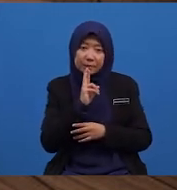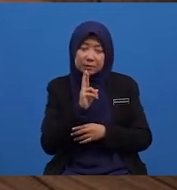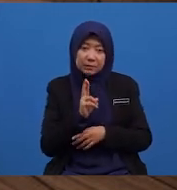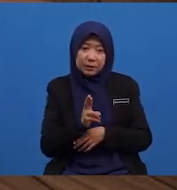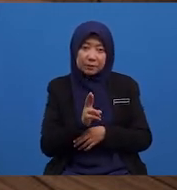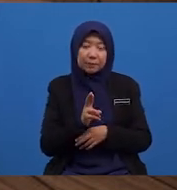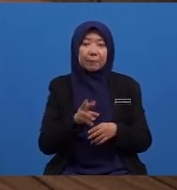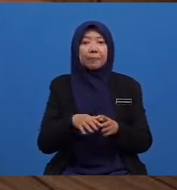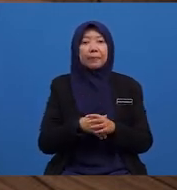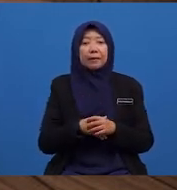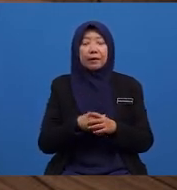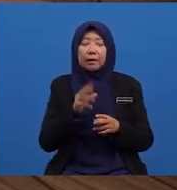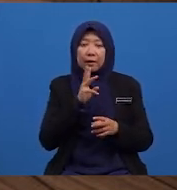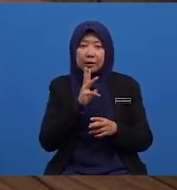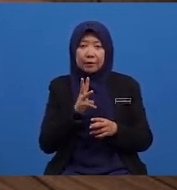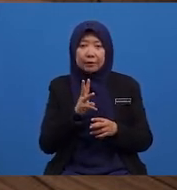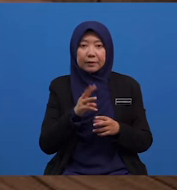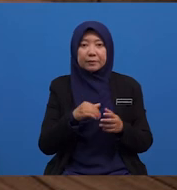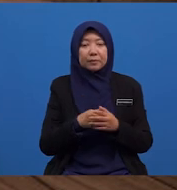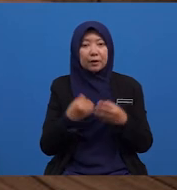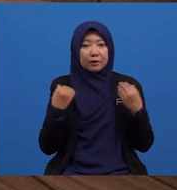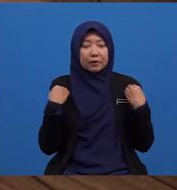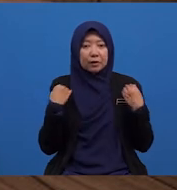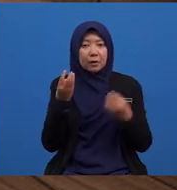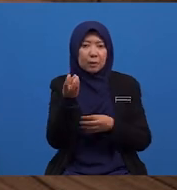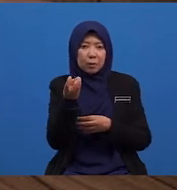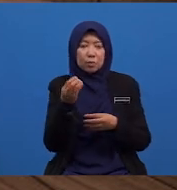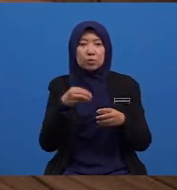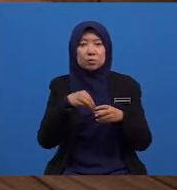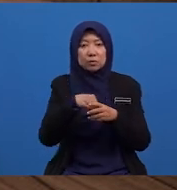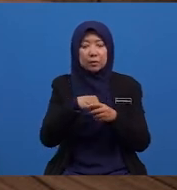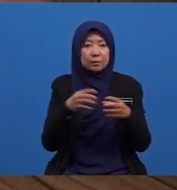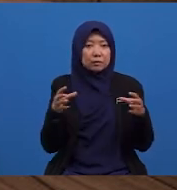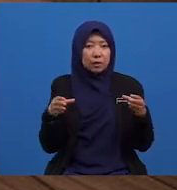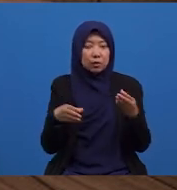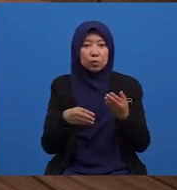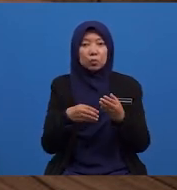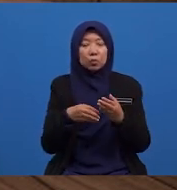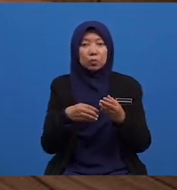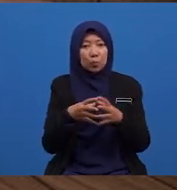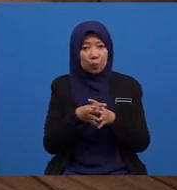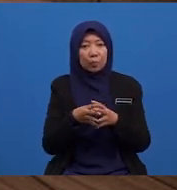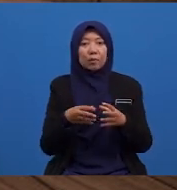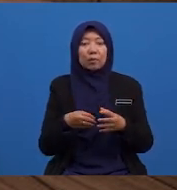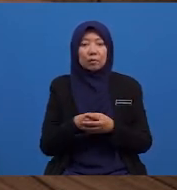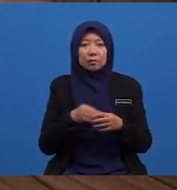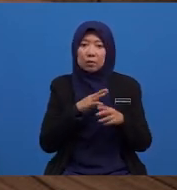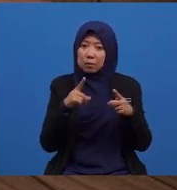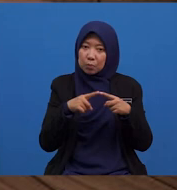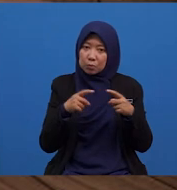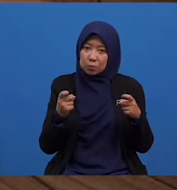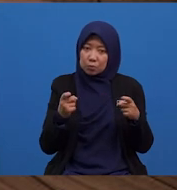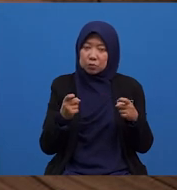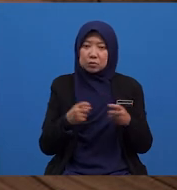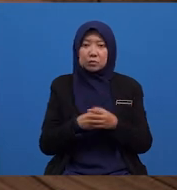merupakan cecair yang terdiri daripada molekul halus yang bercantum dan tidak akan terputus sekiranya dicincang